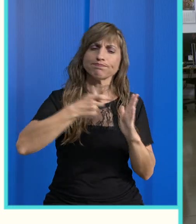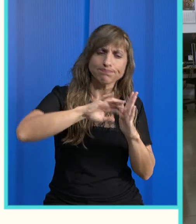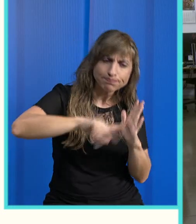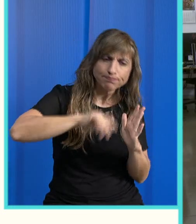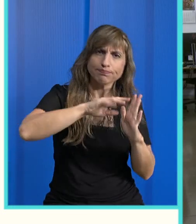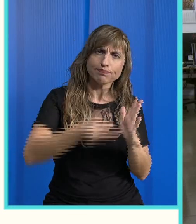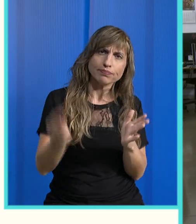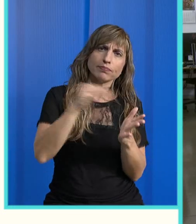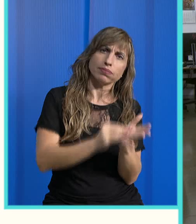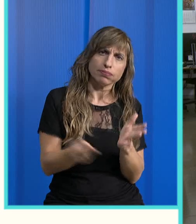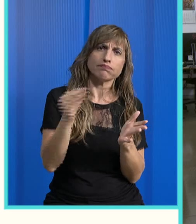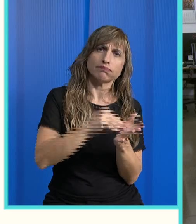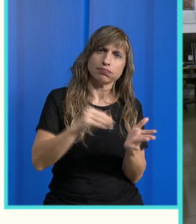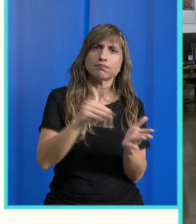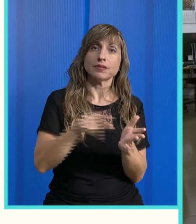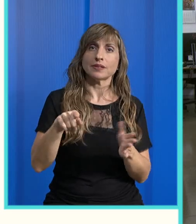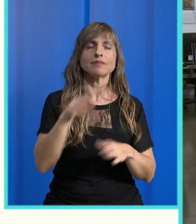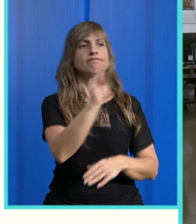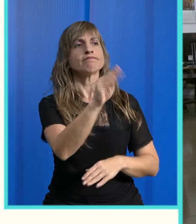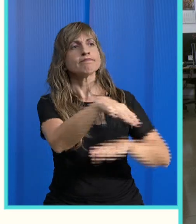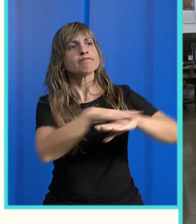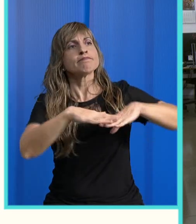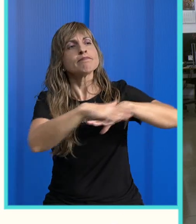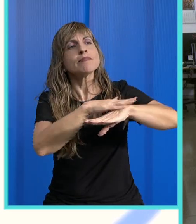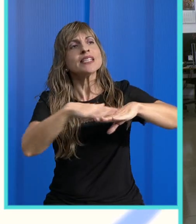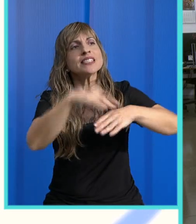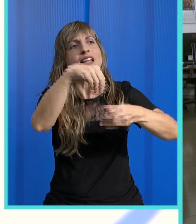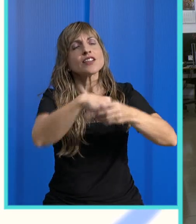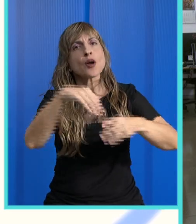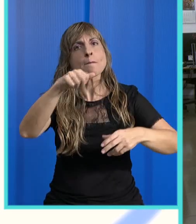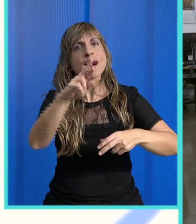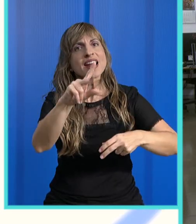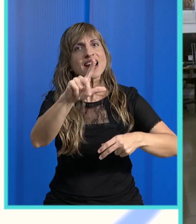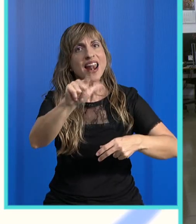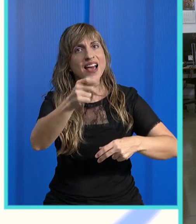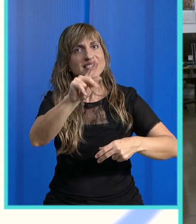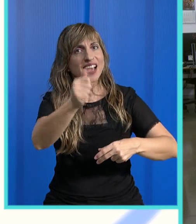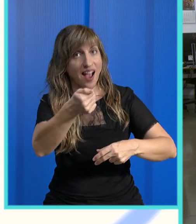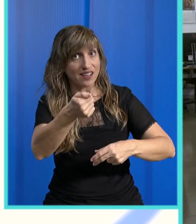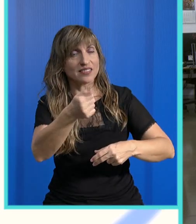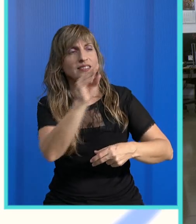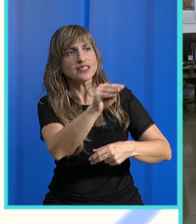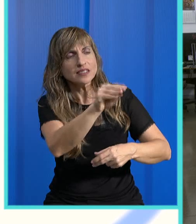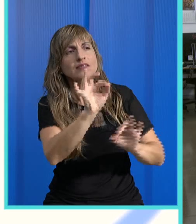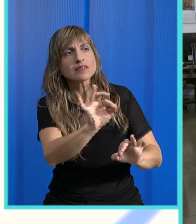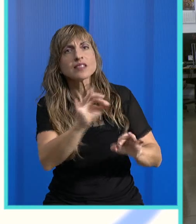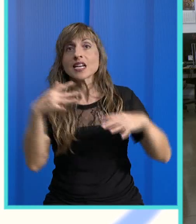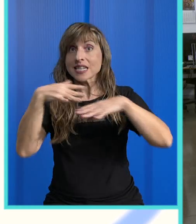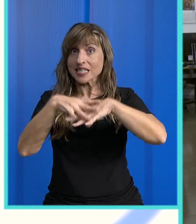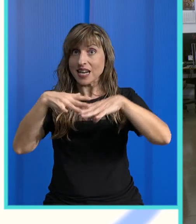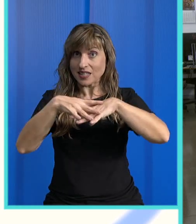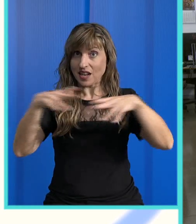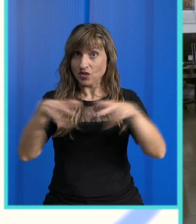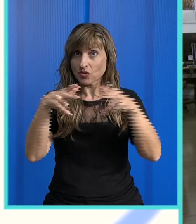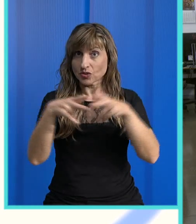i s'ha adreçat directament al ministre de l'Interior Fernando Grande Marlaska. En aquesta ocasió i de nou a través de les xarxes socials